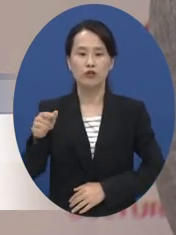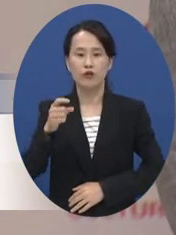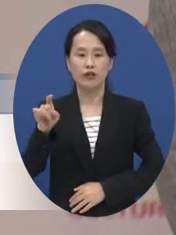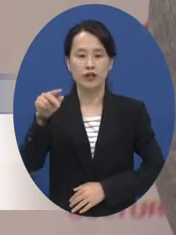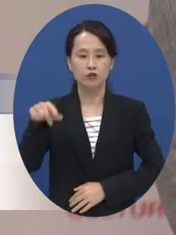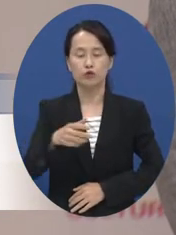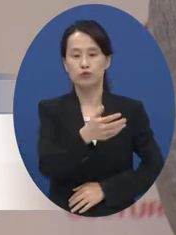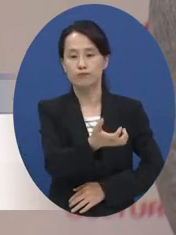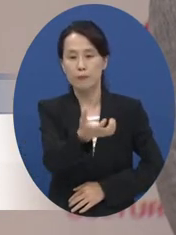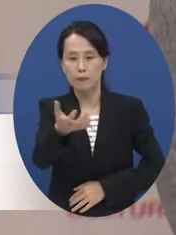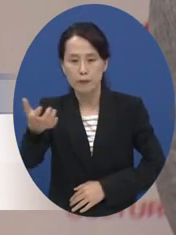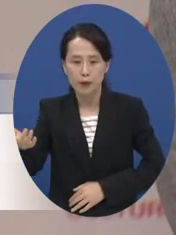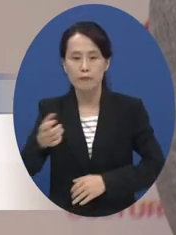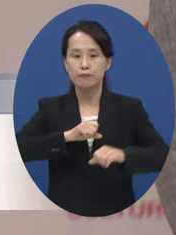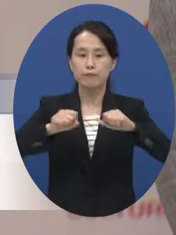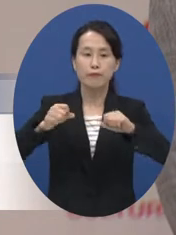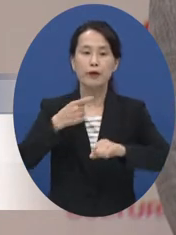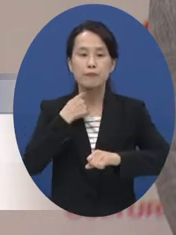무대로 삼았던